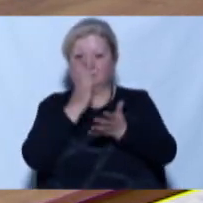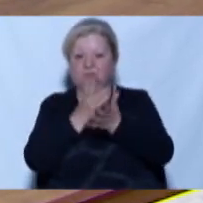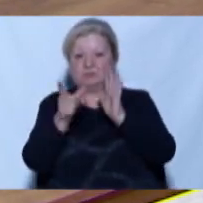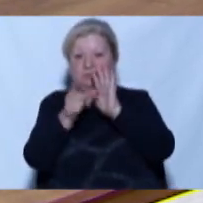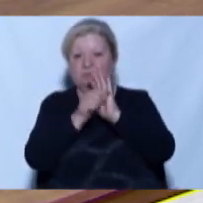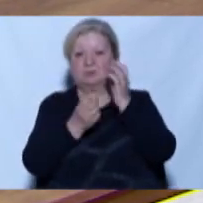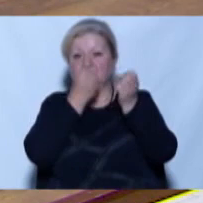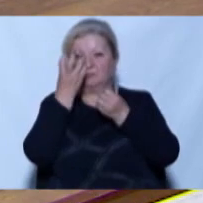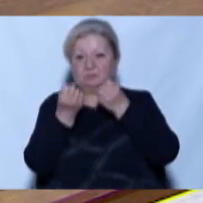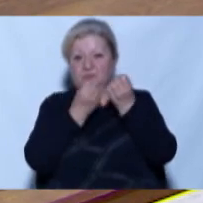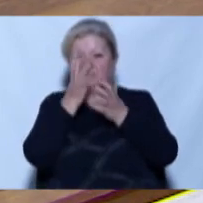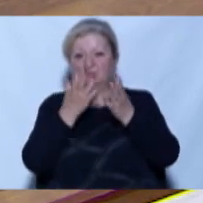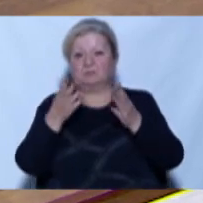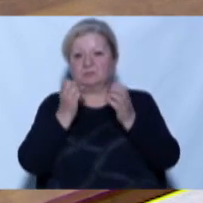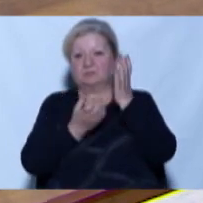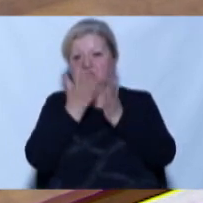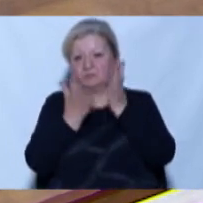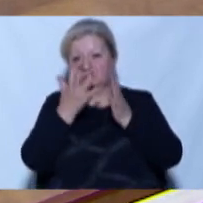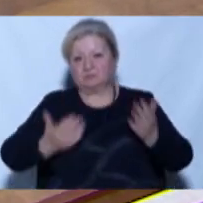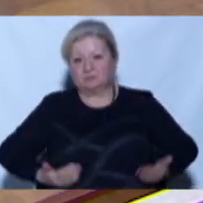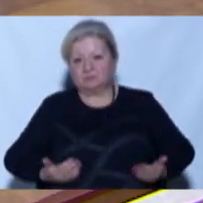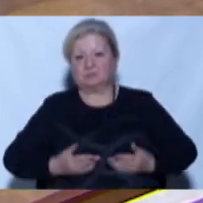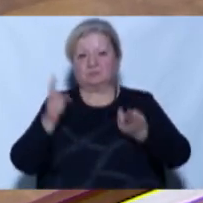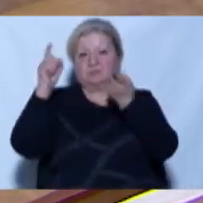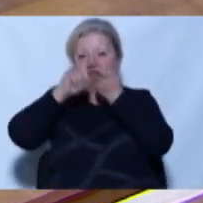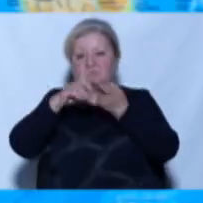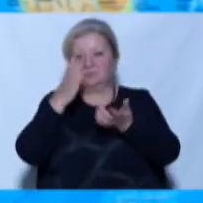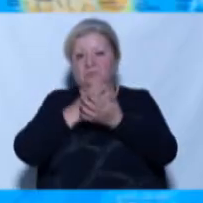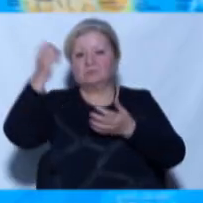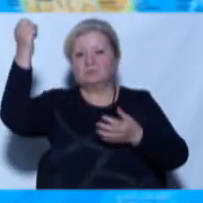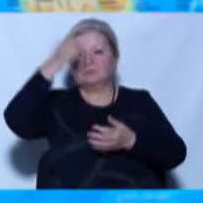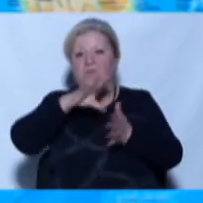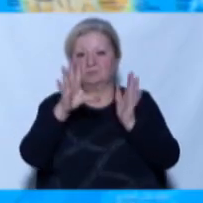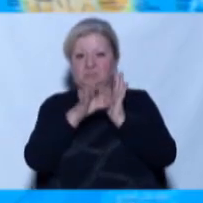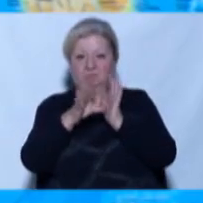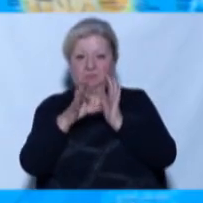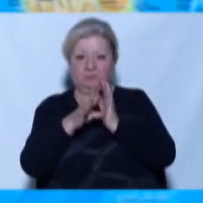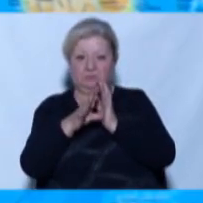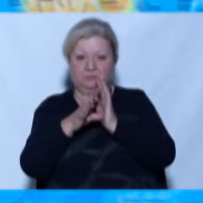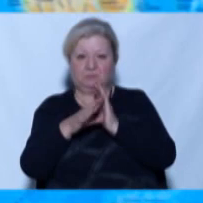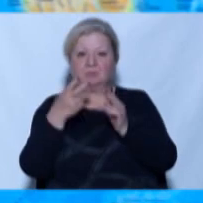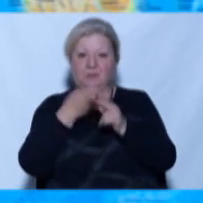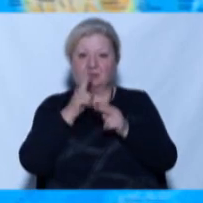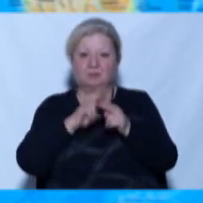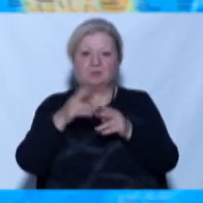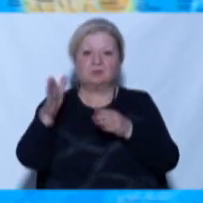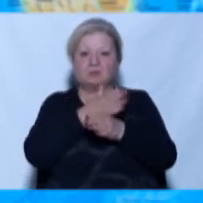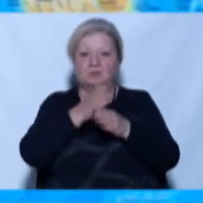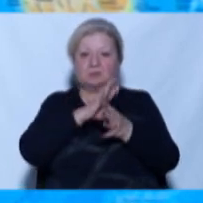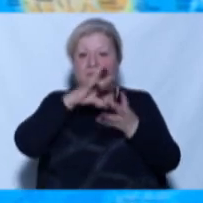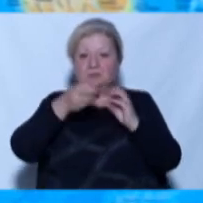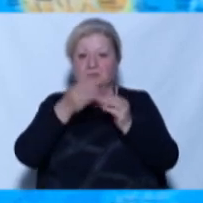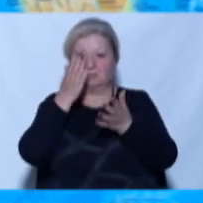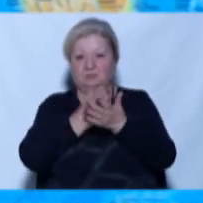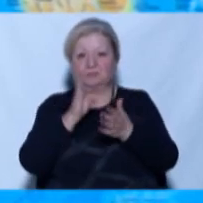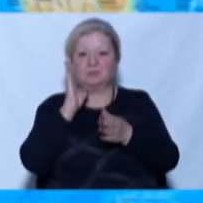რომ მცენარეთა სიცოცხლე სინათლის ენერგიაზეა დამოკიდებული. ამიტომ განაწილებულია მთლიანად დედამიწაზე